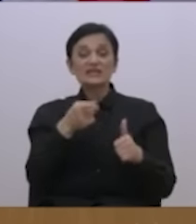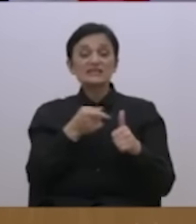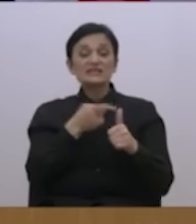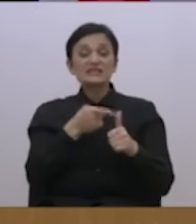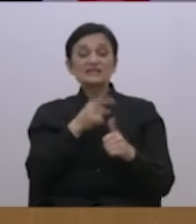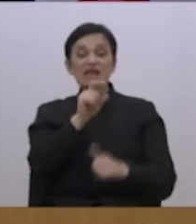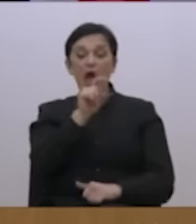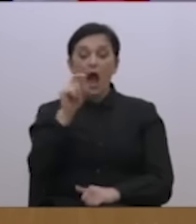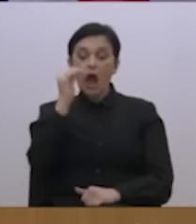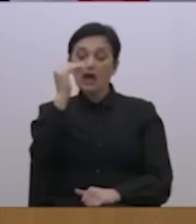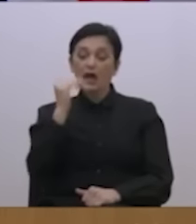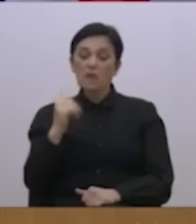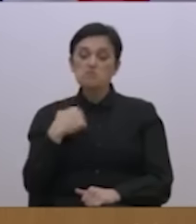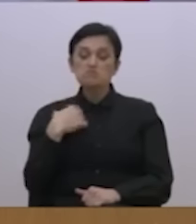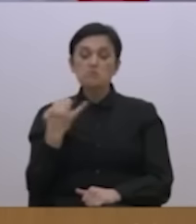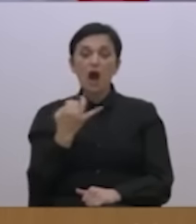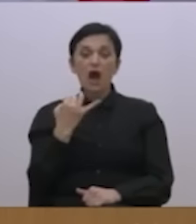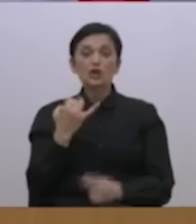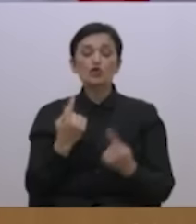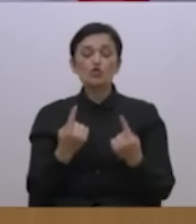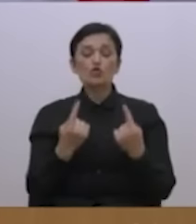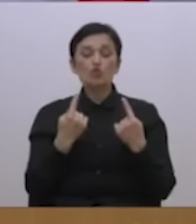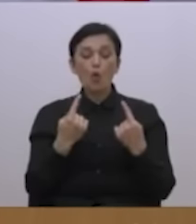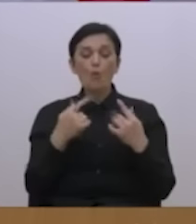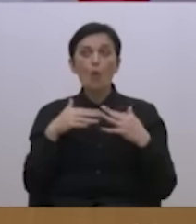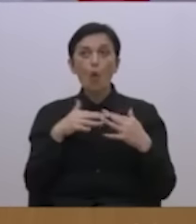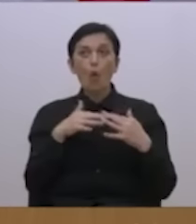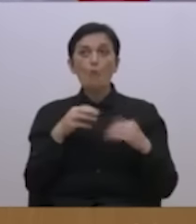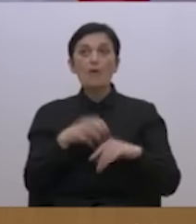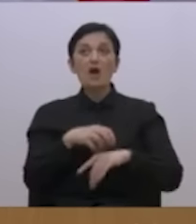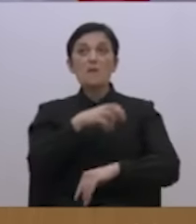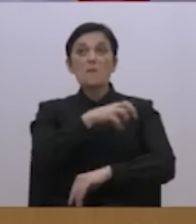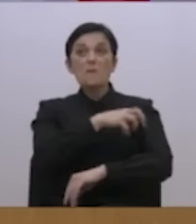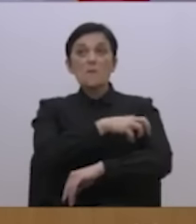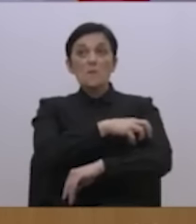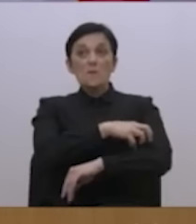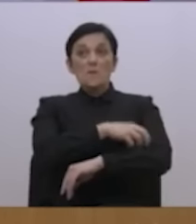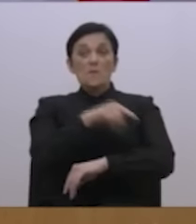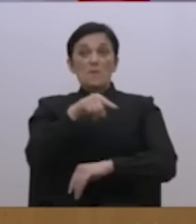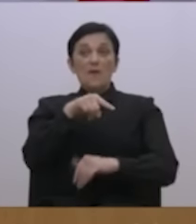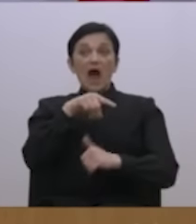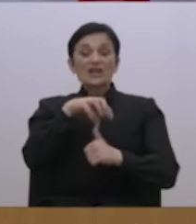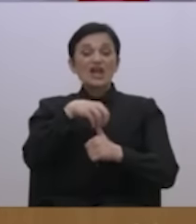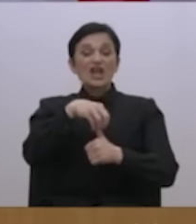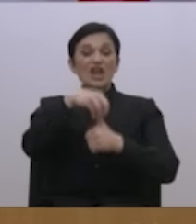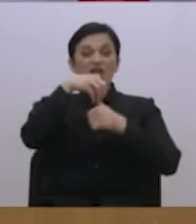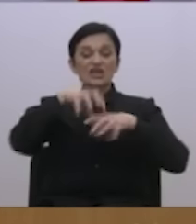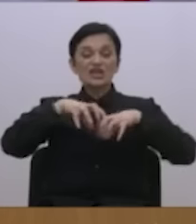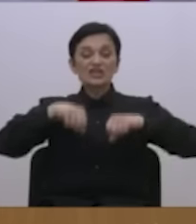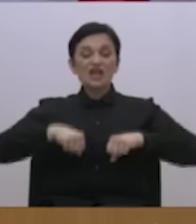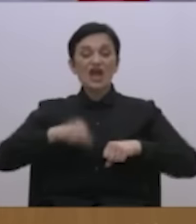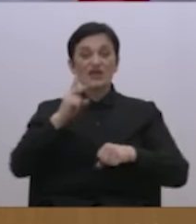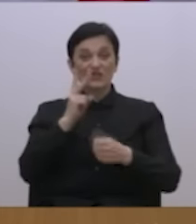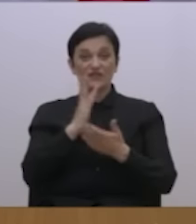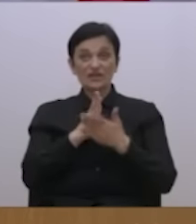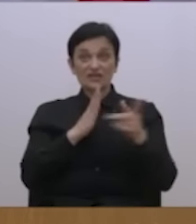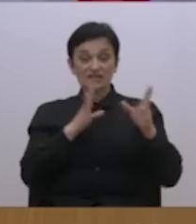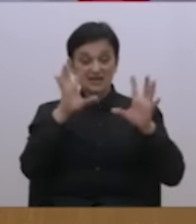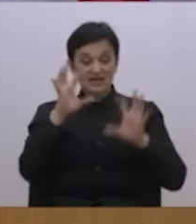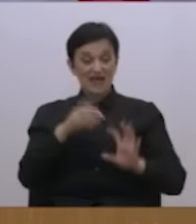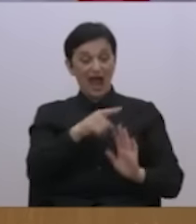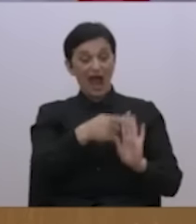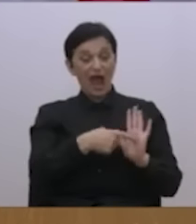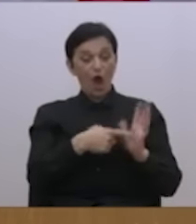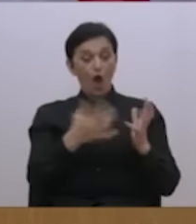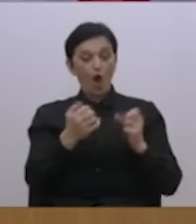მაინტერესებს, ვინ არის ამ გლობალური ომის პარტიის ლიდერშიპი? და თქვენო კანონებს იღებდით, აქ რა